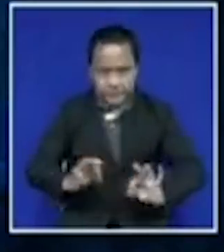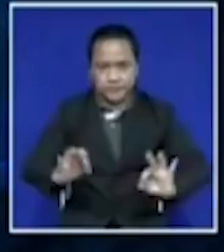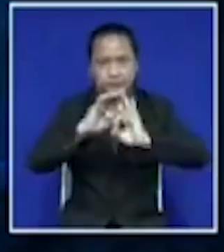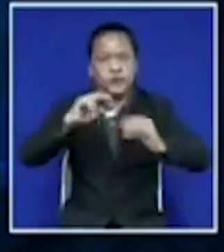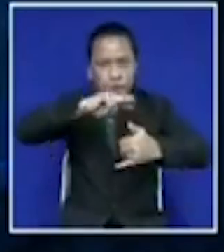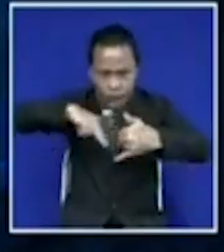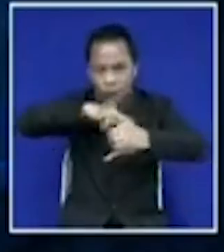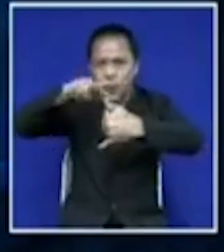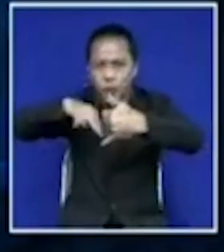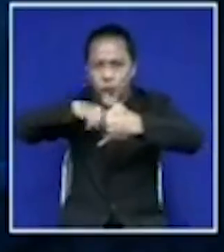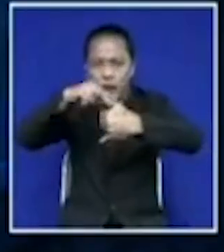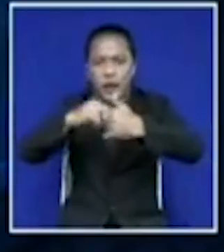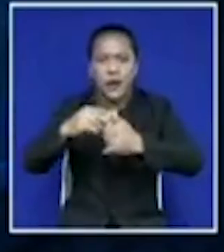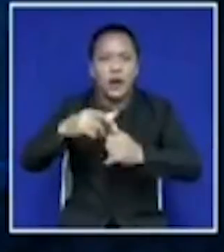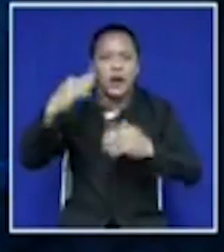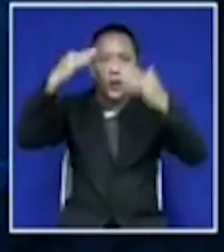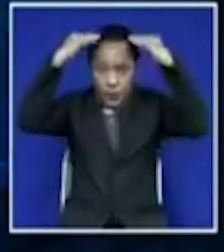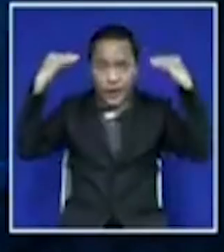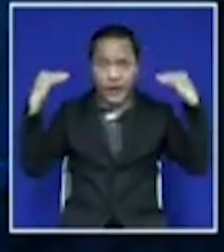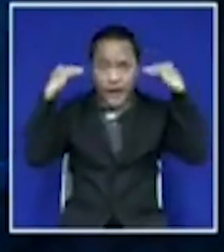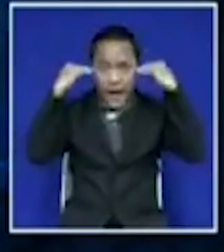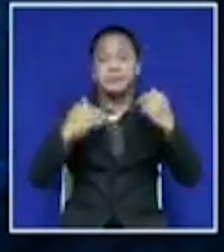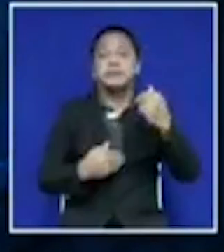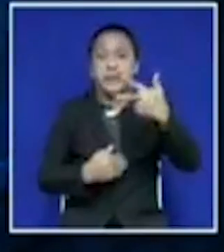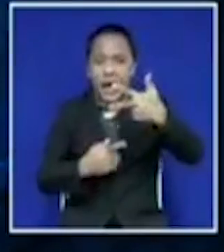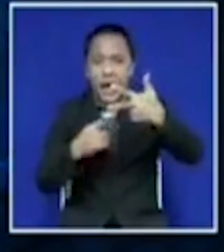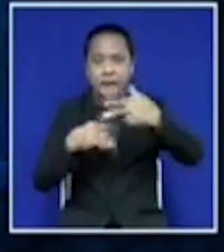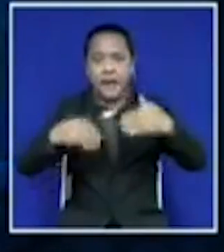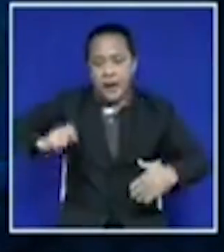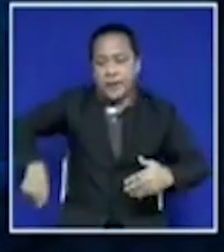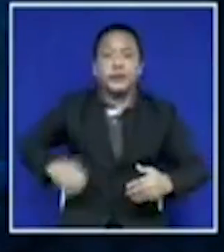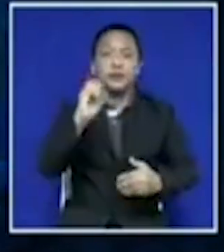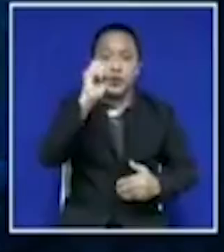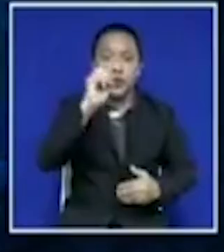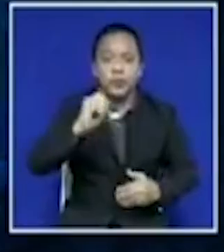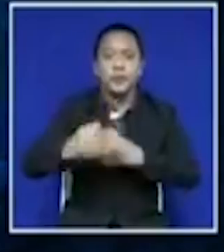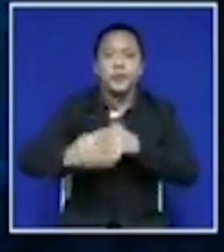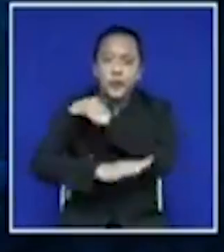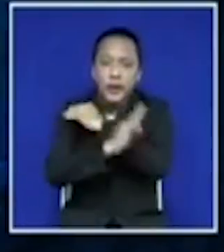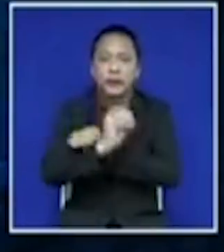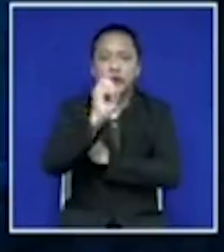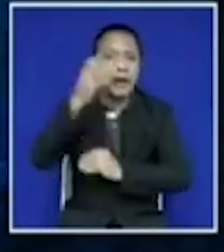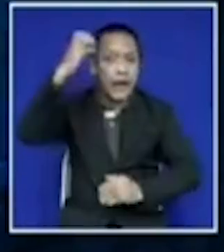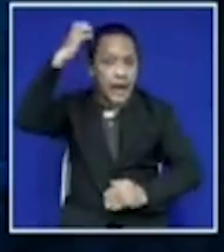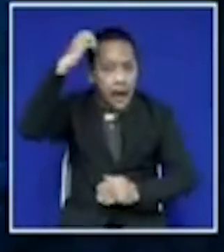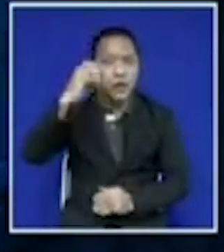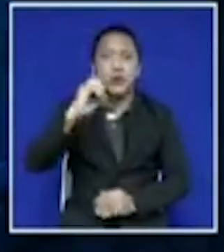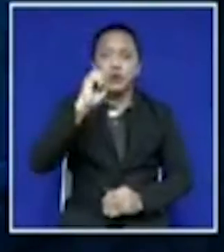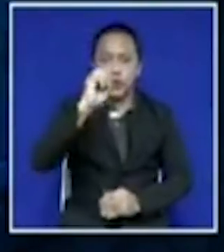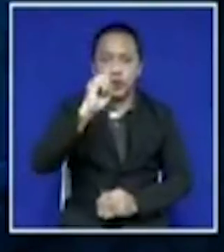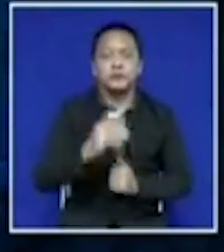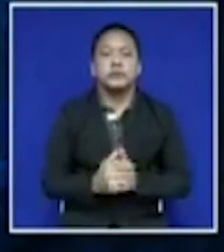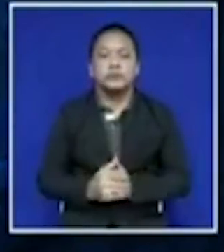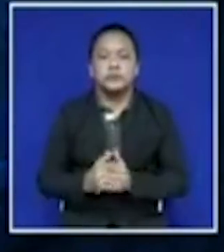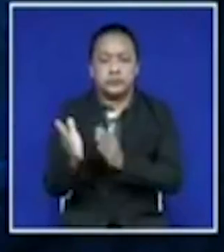แลกันอย่างเข้มงวดเวียดนามมีรายงาน3กัมพูชาเป็น0นะครับบรูไนเป็น0แล้วก็ลาวเป็น0นะครับม